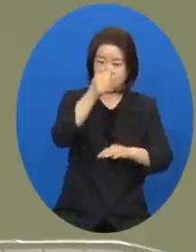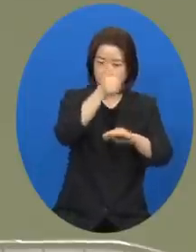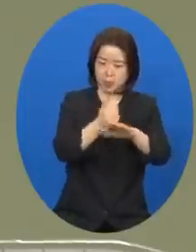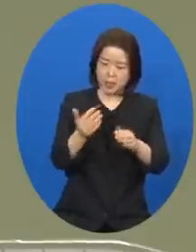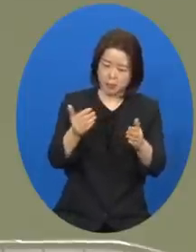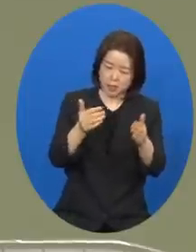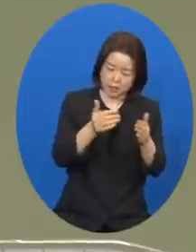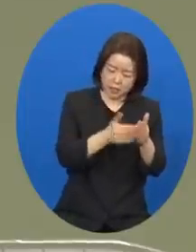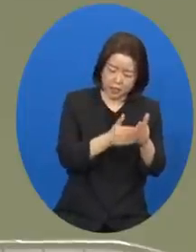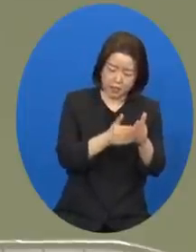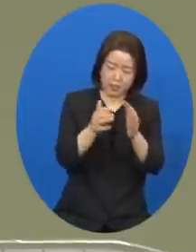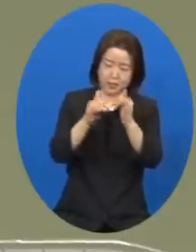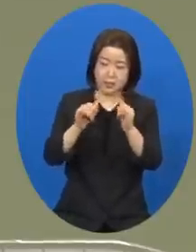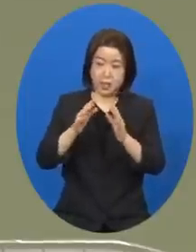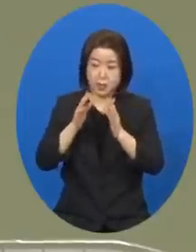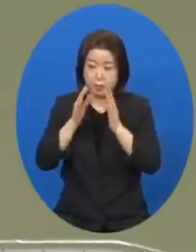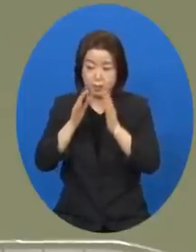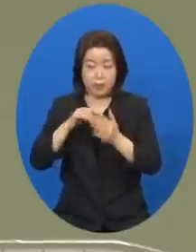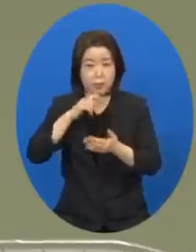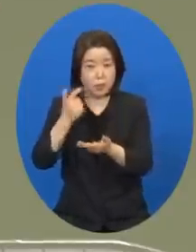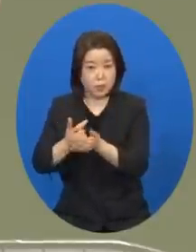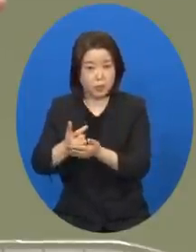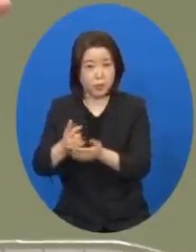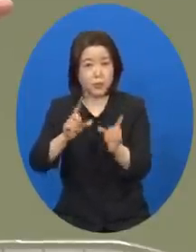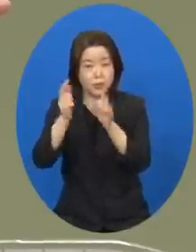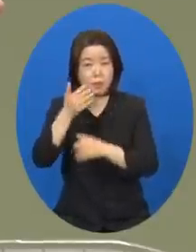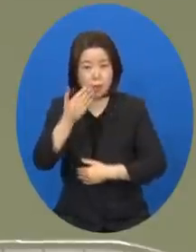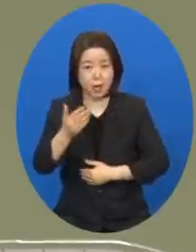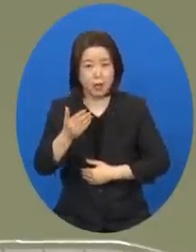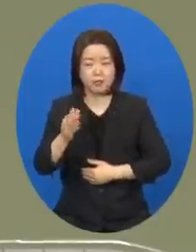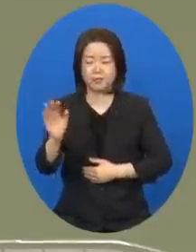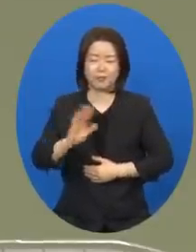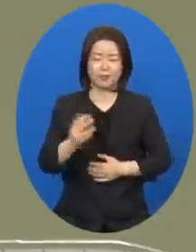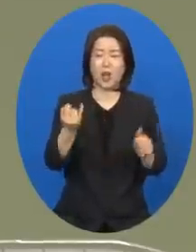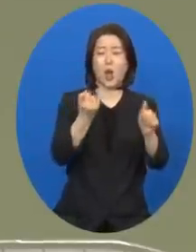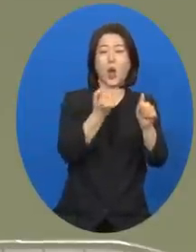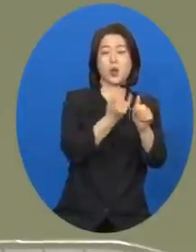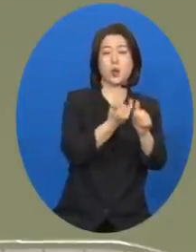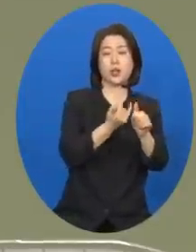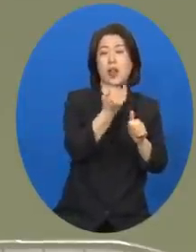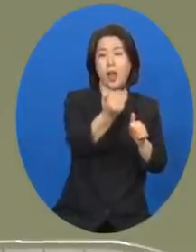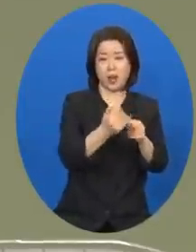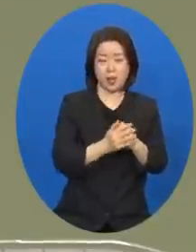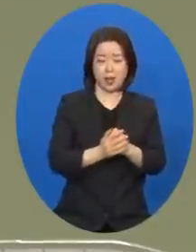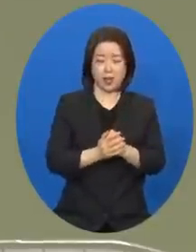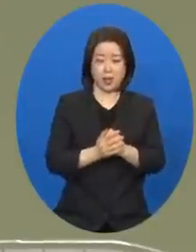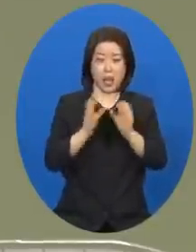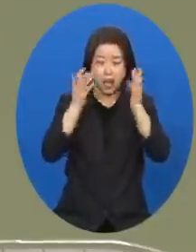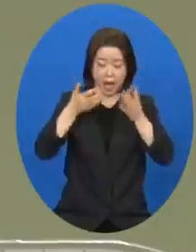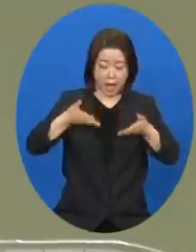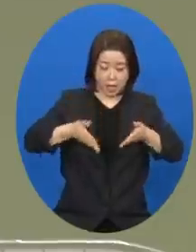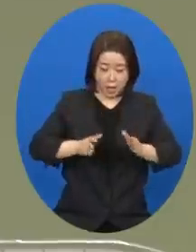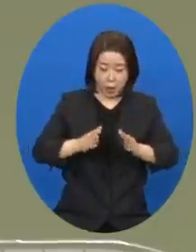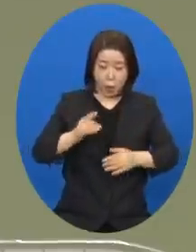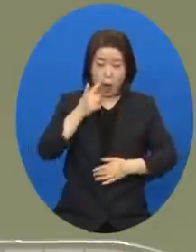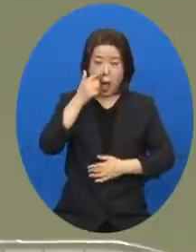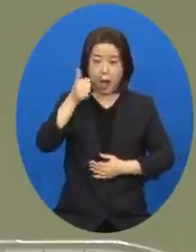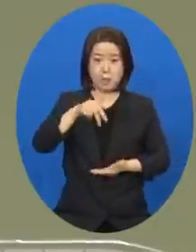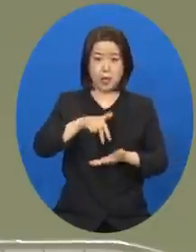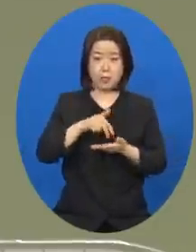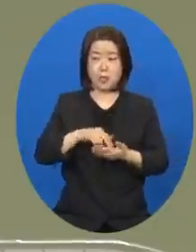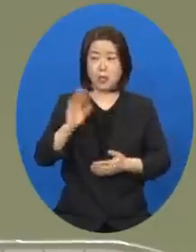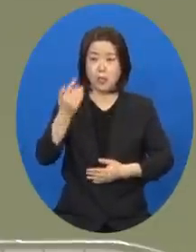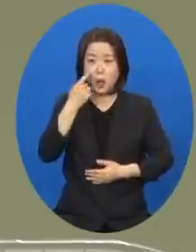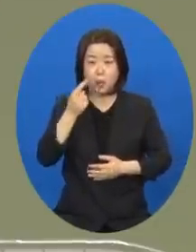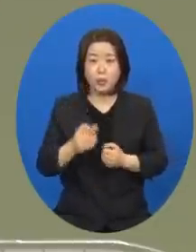사람을 속이고 삽니까? 결혼해서 제 아내를 그리고 아이들을 낳아서 아버지가 되고 보니까